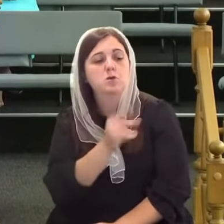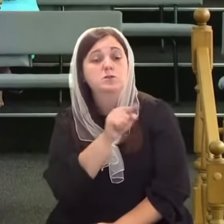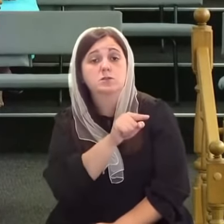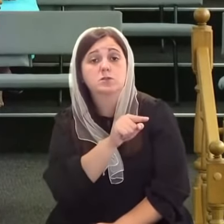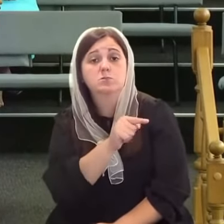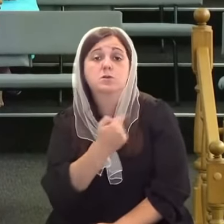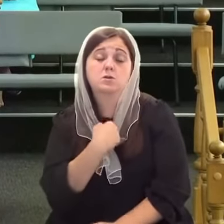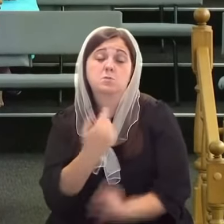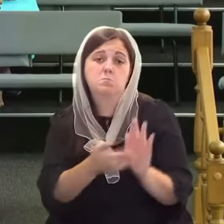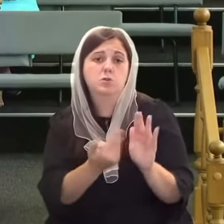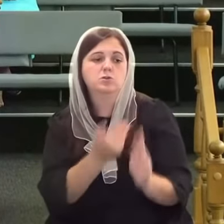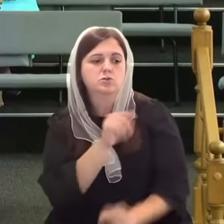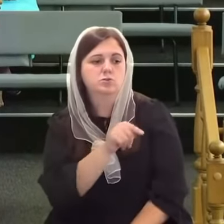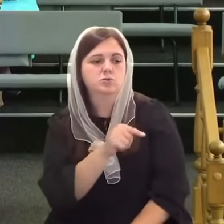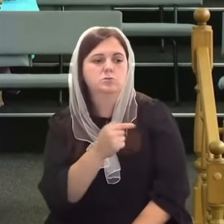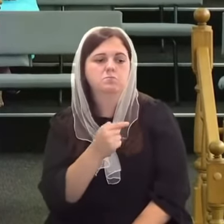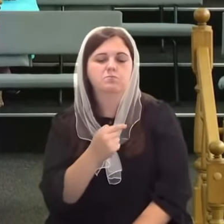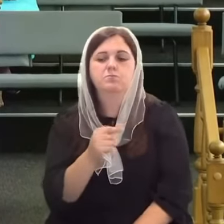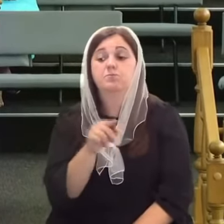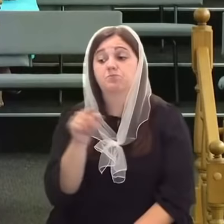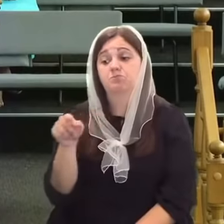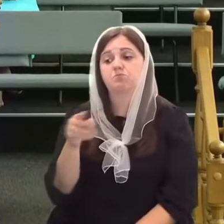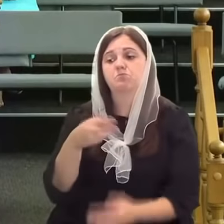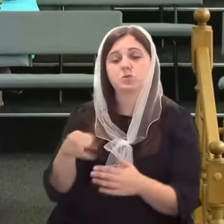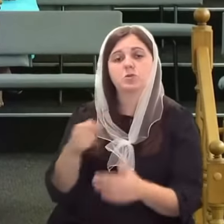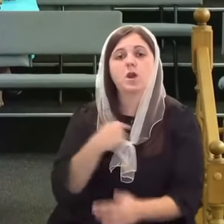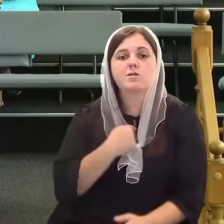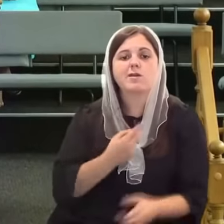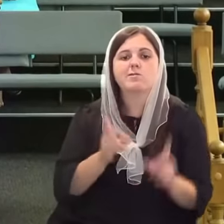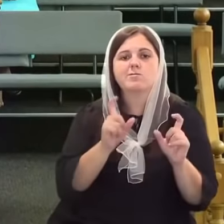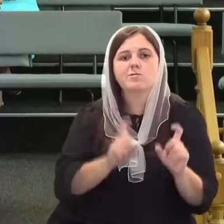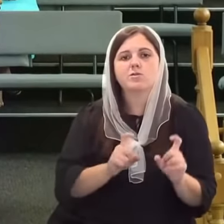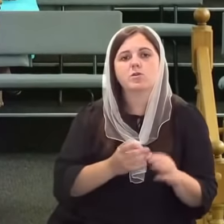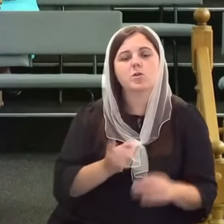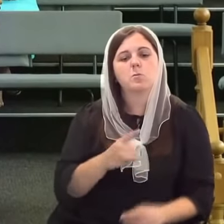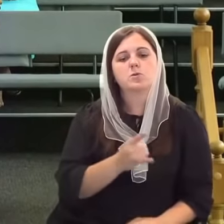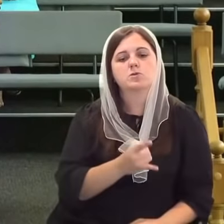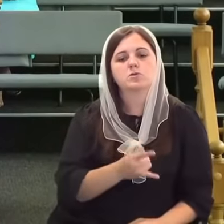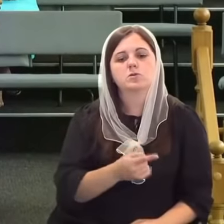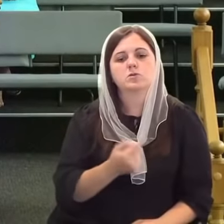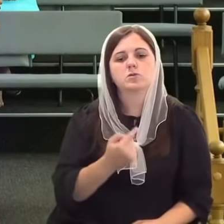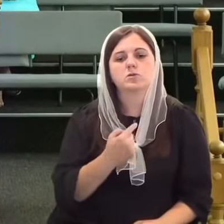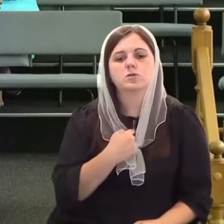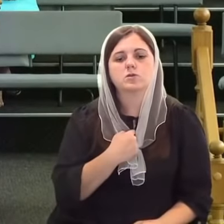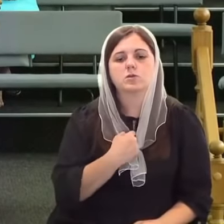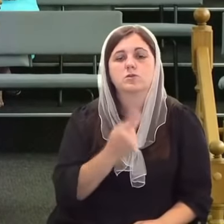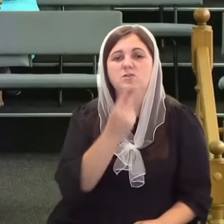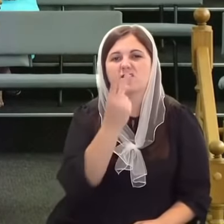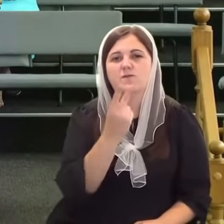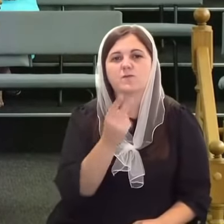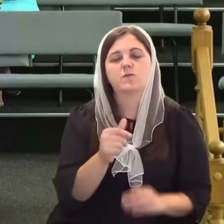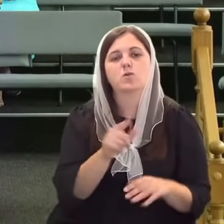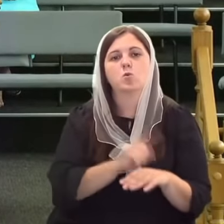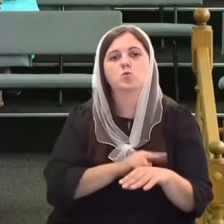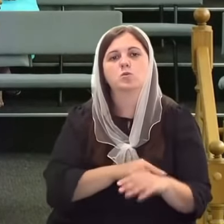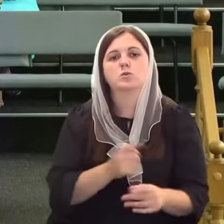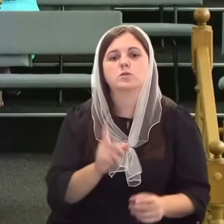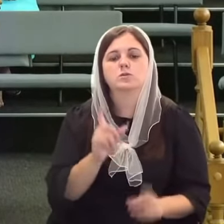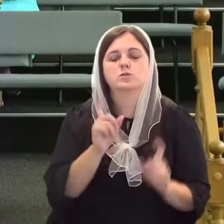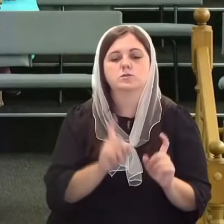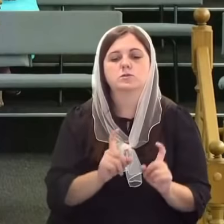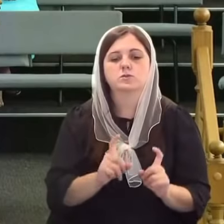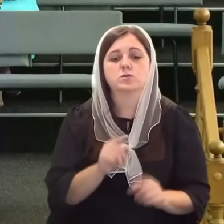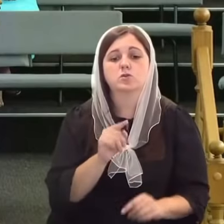И я помню, он пошел, я сидел в машине. Я помню, что около 2 часов я сидел там. Но эти